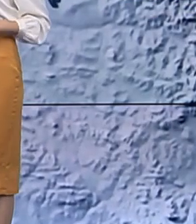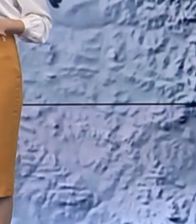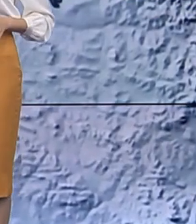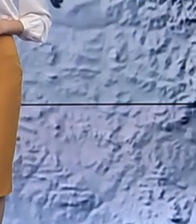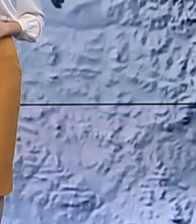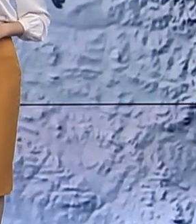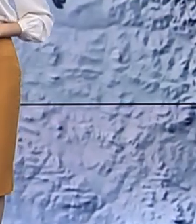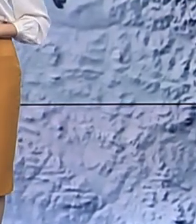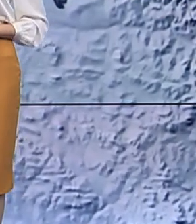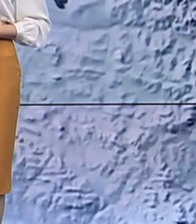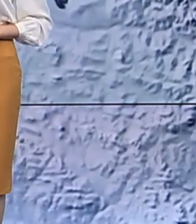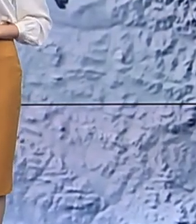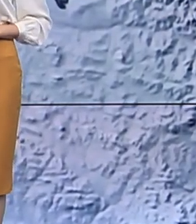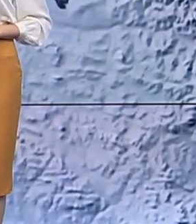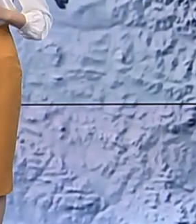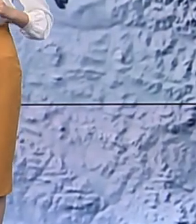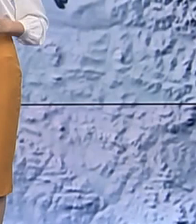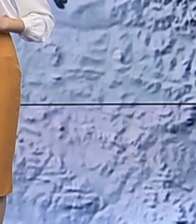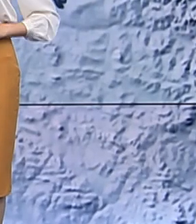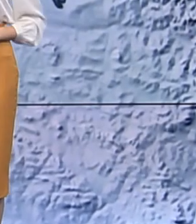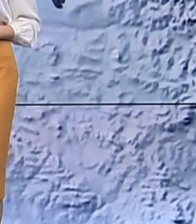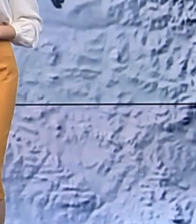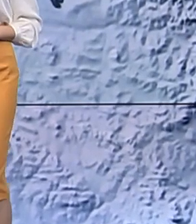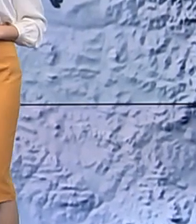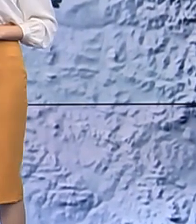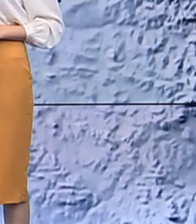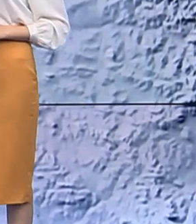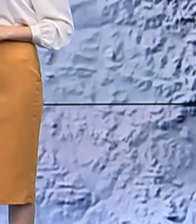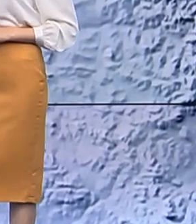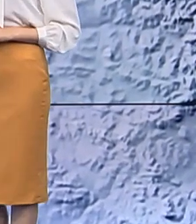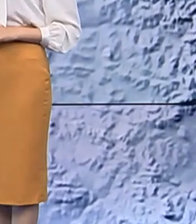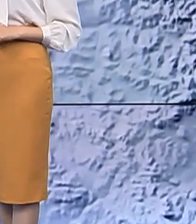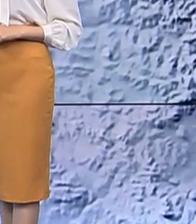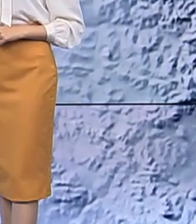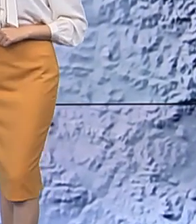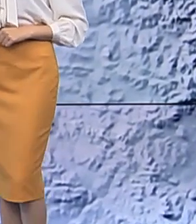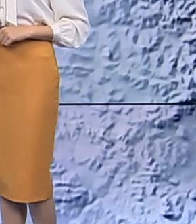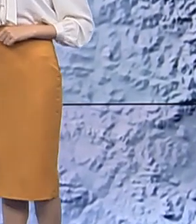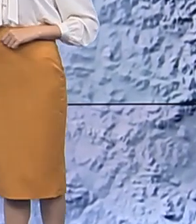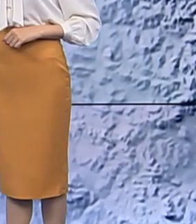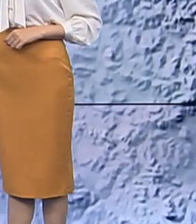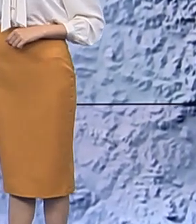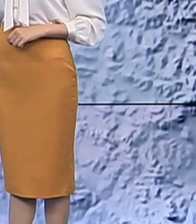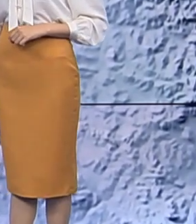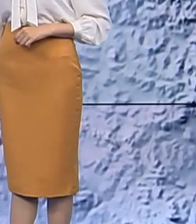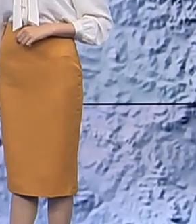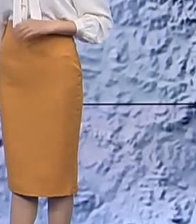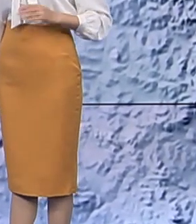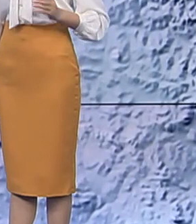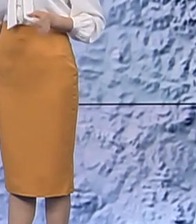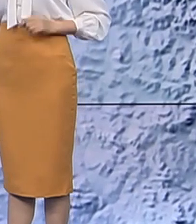күндіз 26, түнде 11 градус жылы. Қостанайда термометр бағаны күндіз +29, түнде +13 градусты